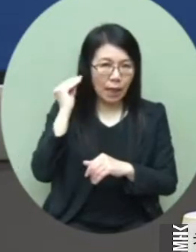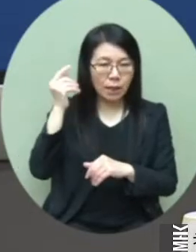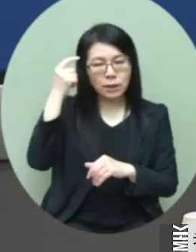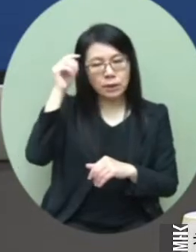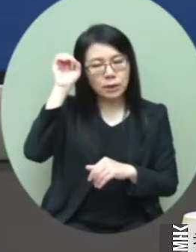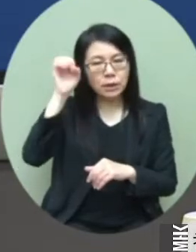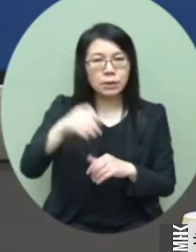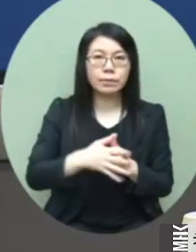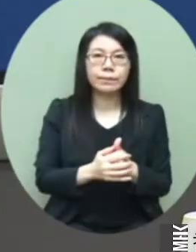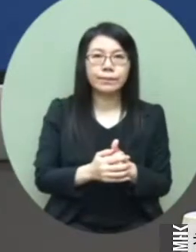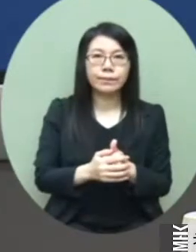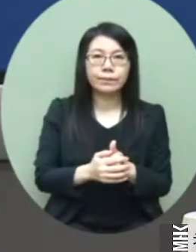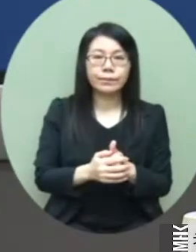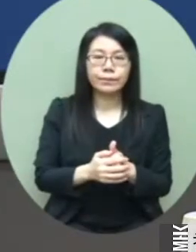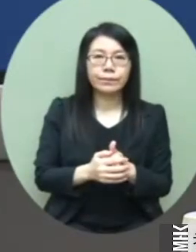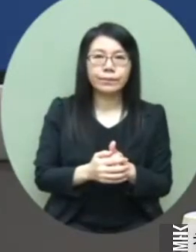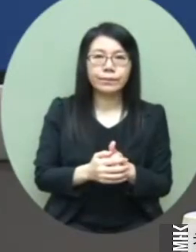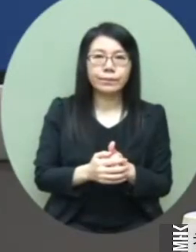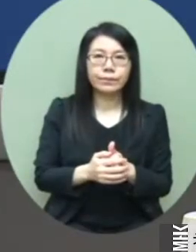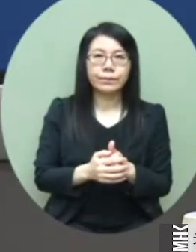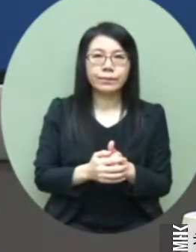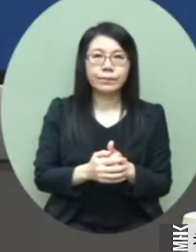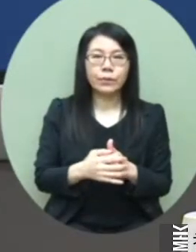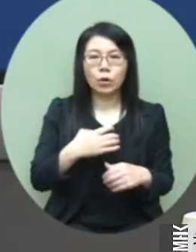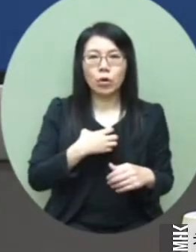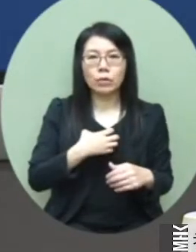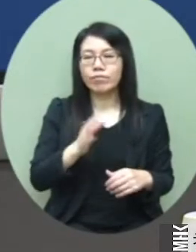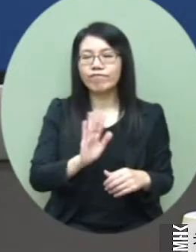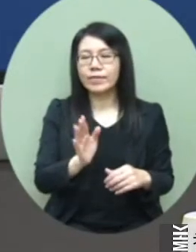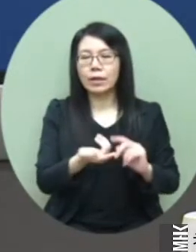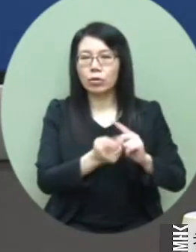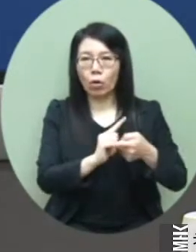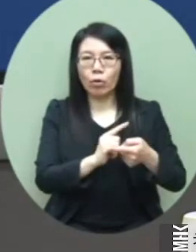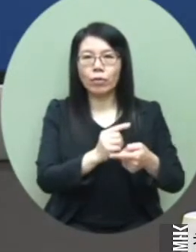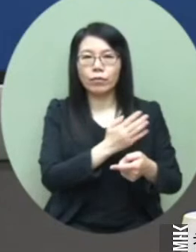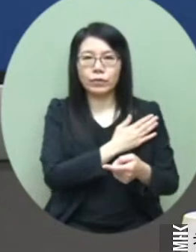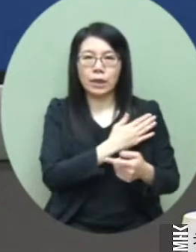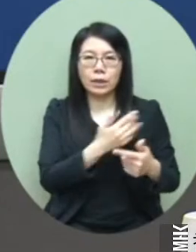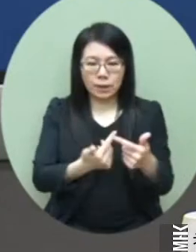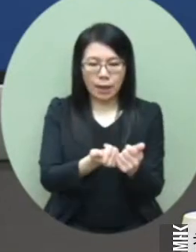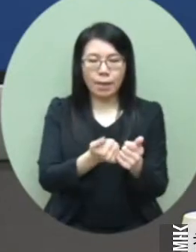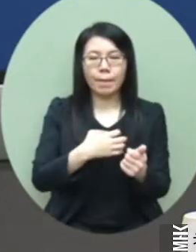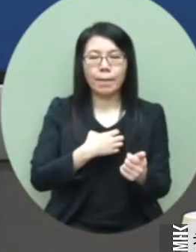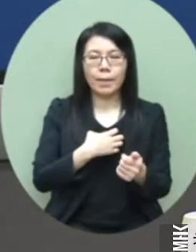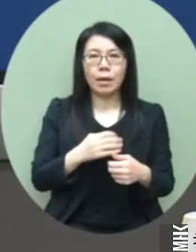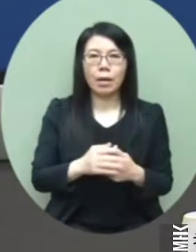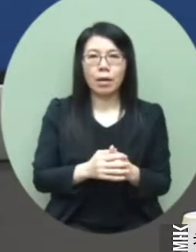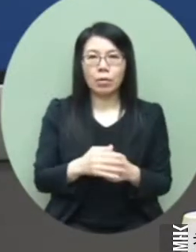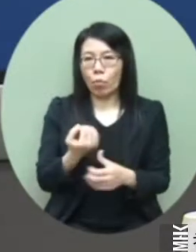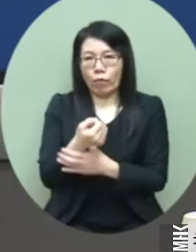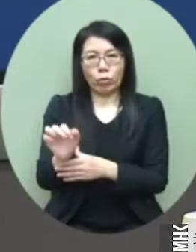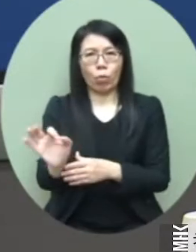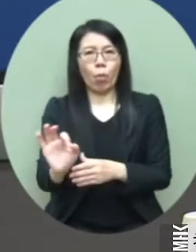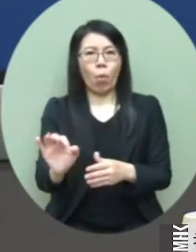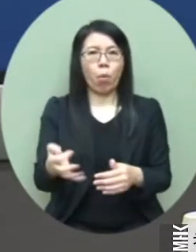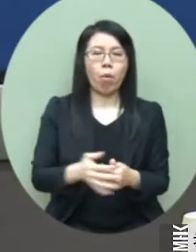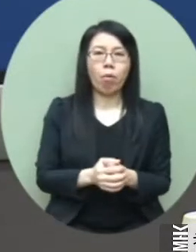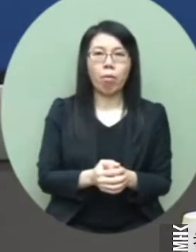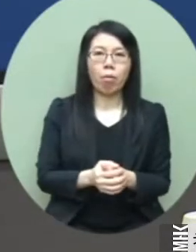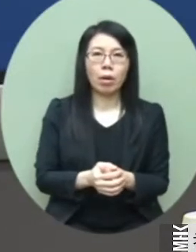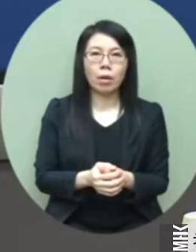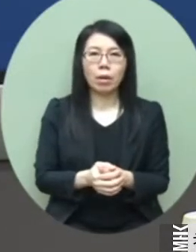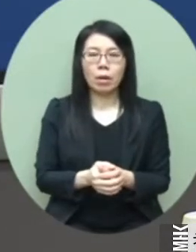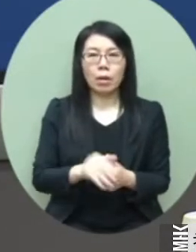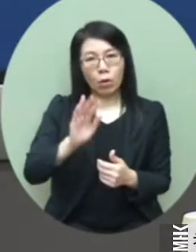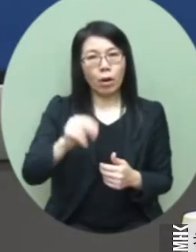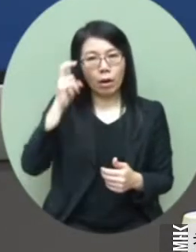為係唔作署任係適合，咁我都唔反對嚇。可